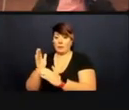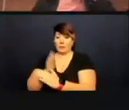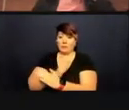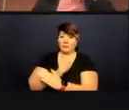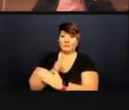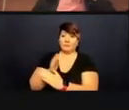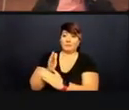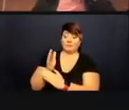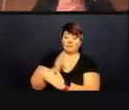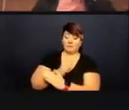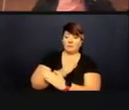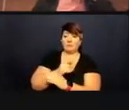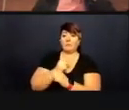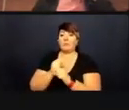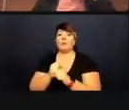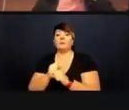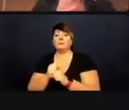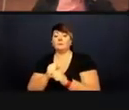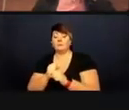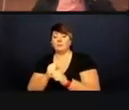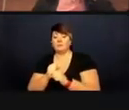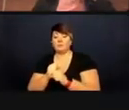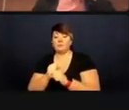nyumba ama jengo kama hilo.